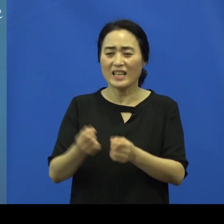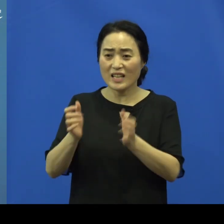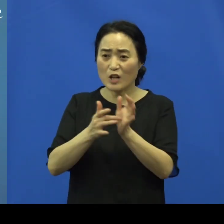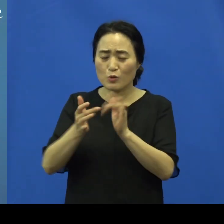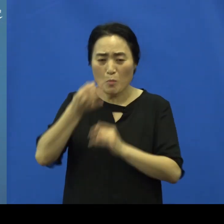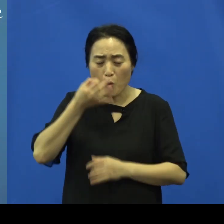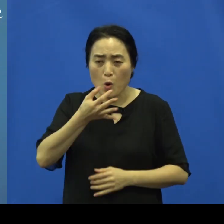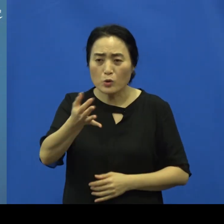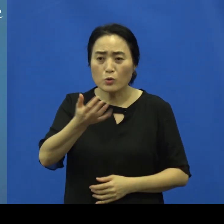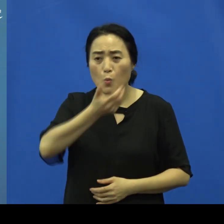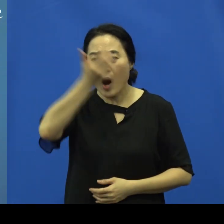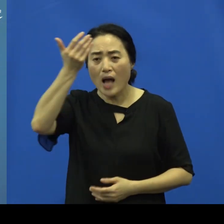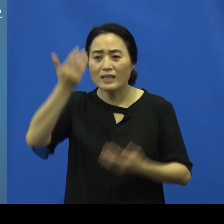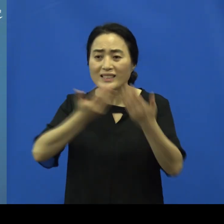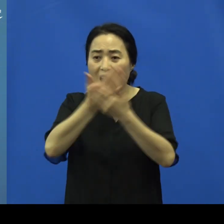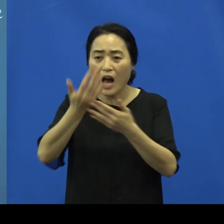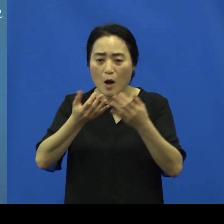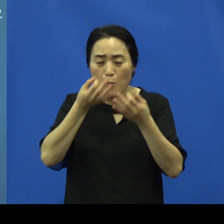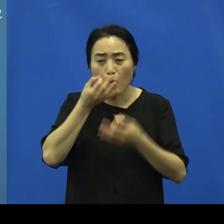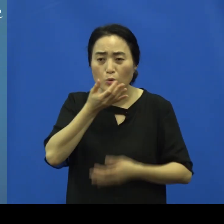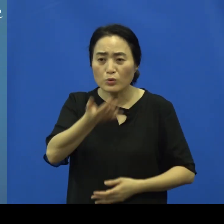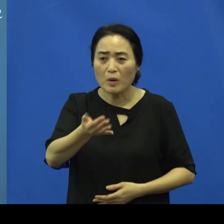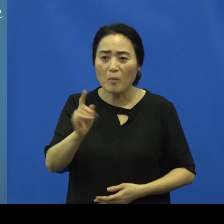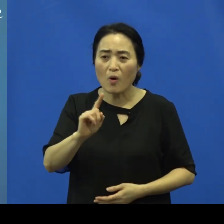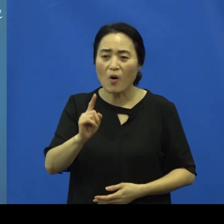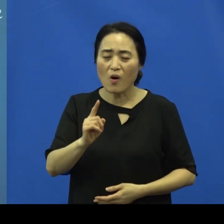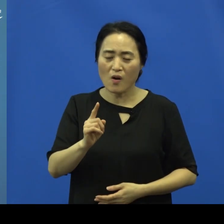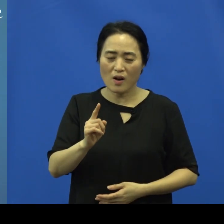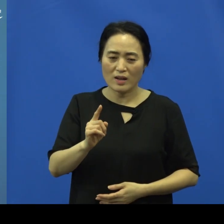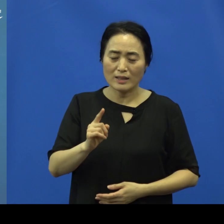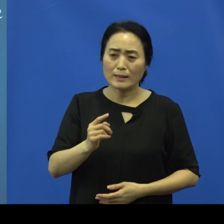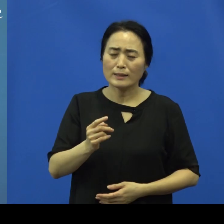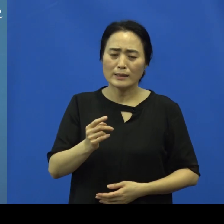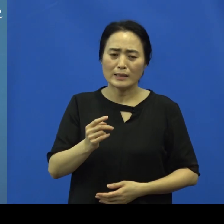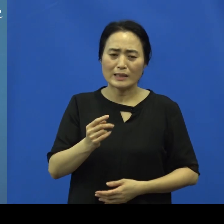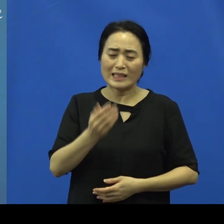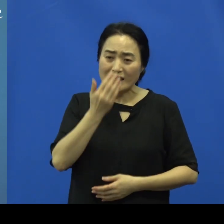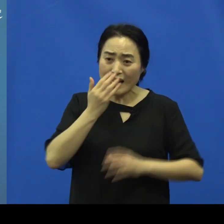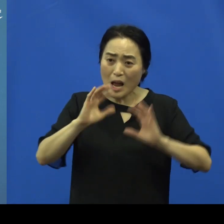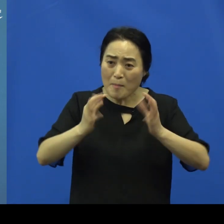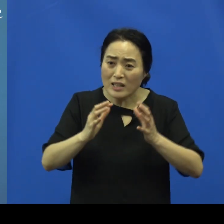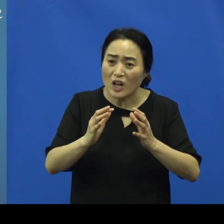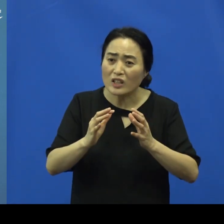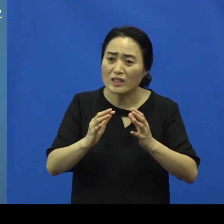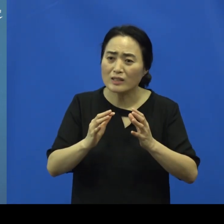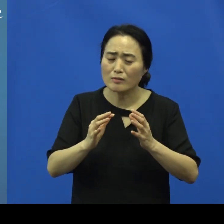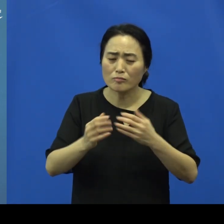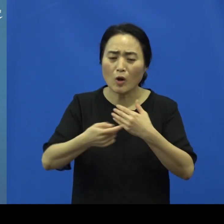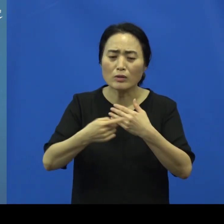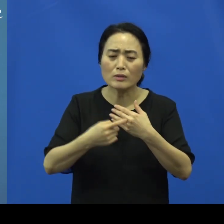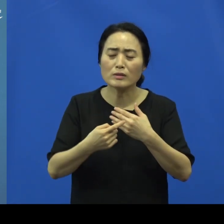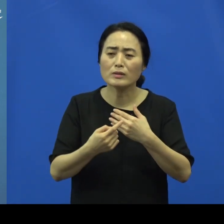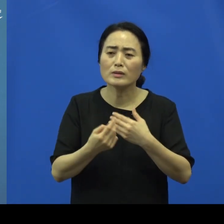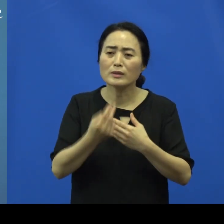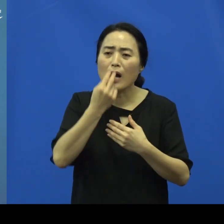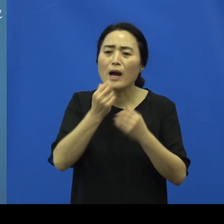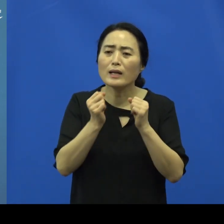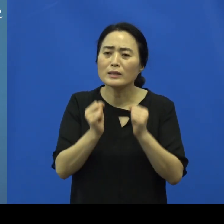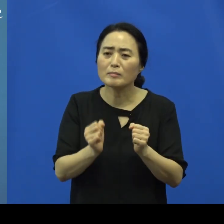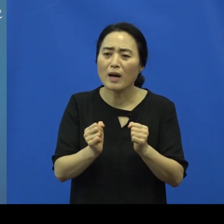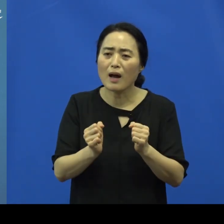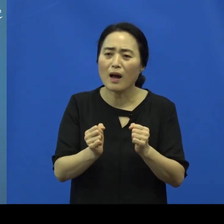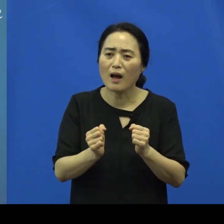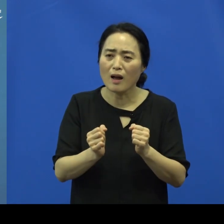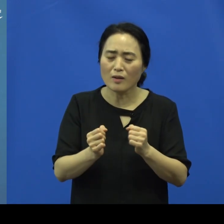마른 해골대, 그게 이스라엘의 모습이었다는 거예요. 살아있는 게 아니야, 죽어 있는 거죠. 여러분, 해골대가 뭐예요? 소망이